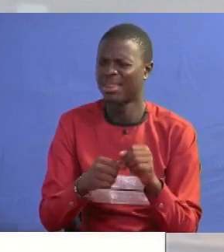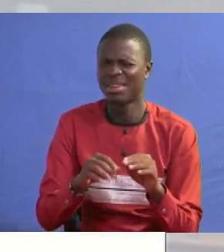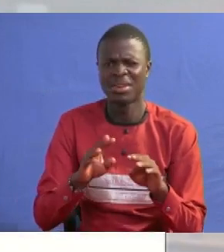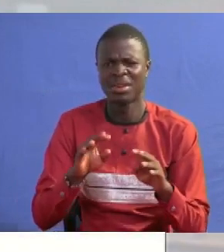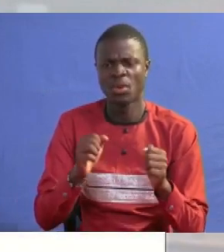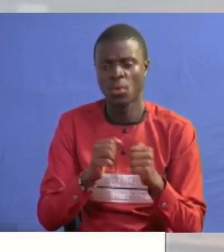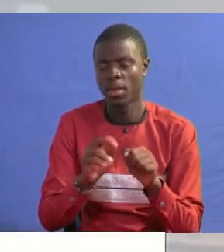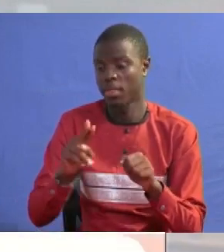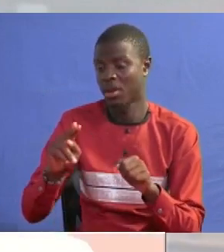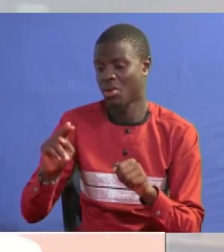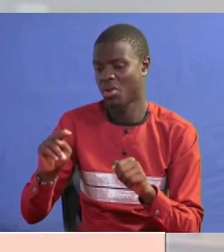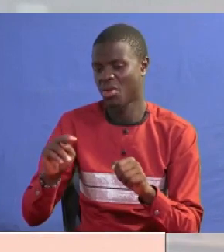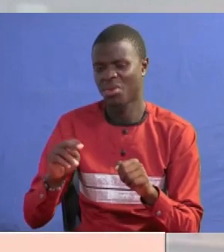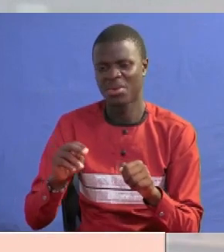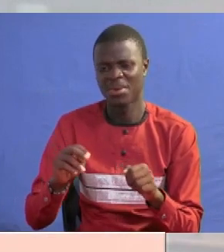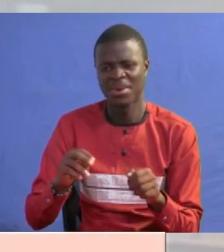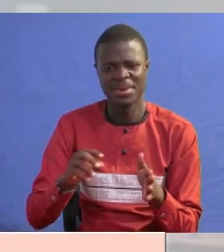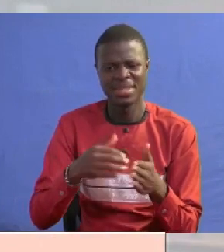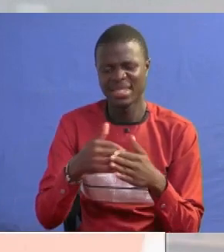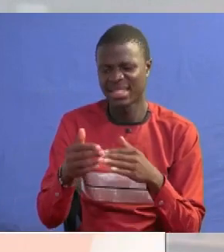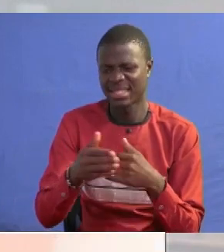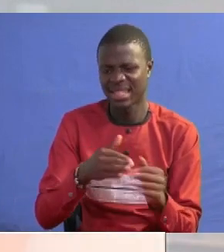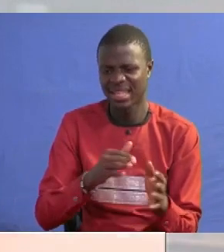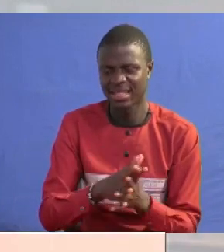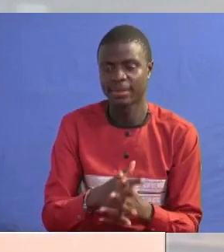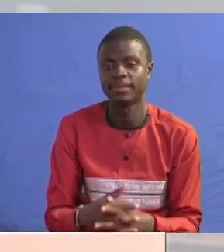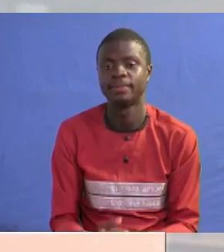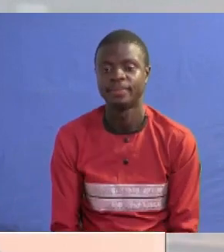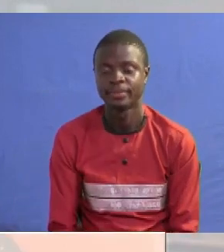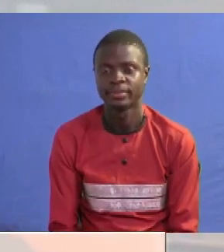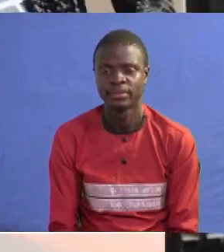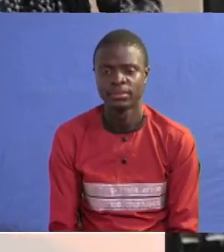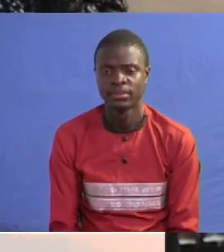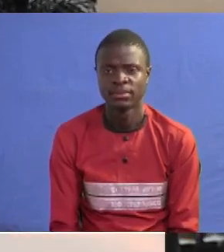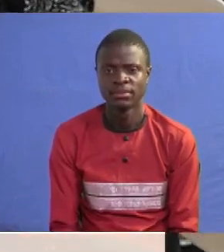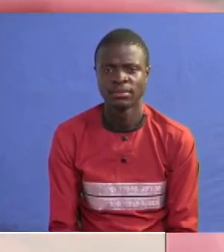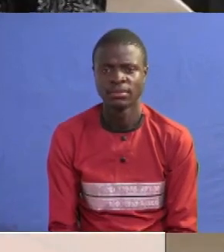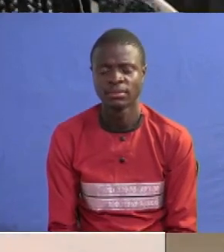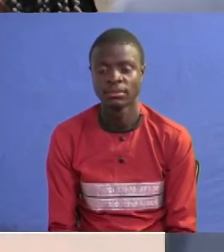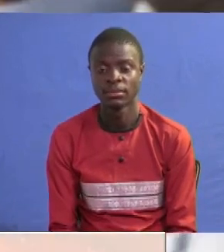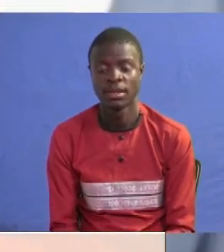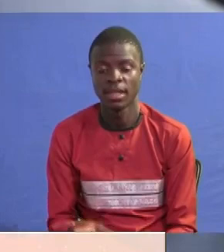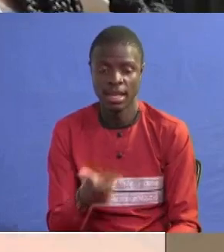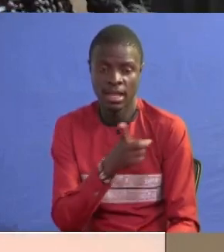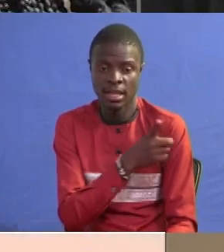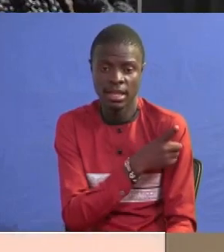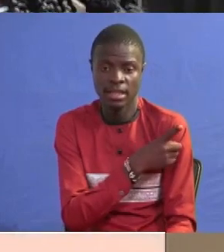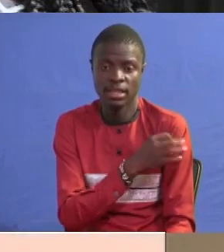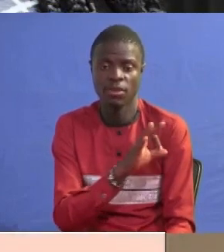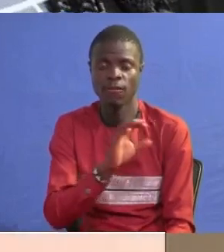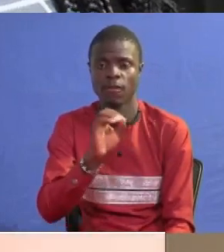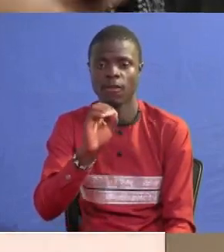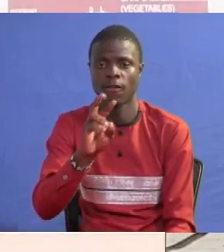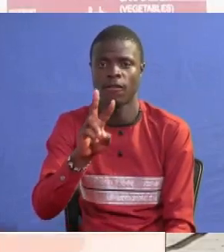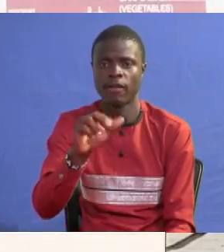Nderitu alivalia njuga swala hili na hii hapa taarifa kamili. Ugonjwa wa uvimbe wa ovari husababishwa na